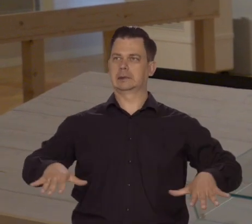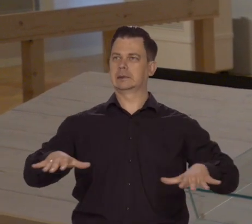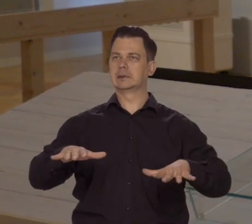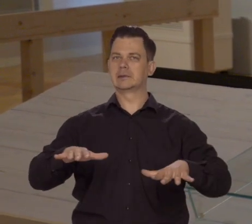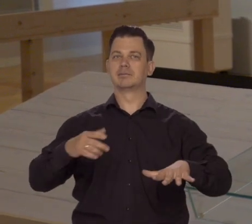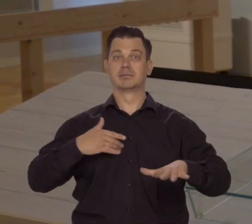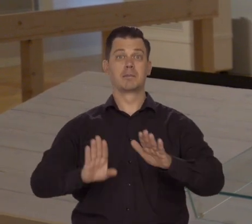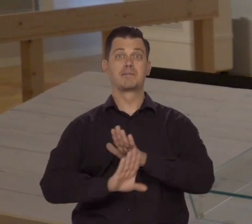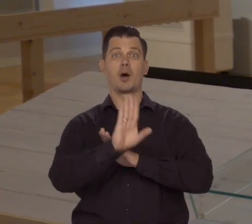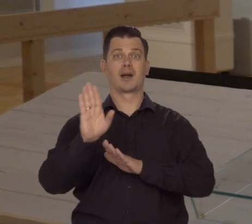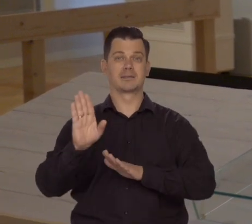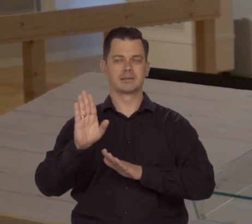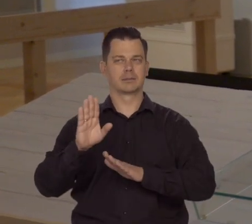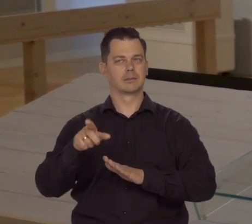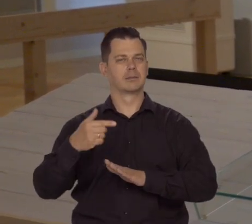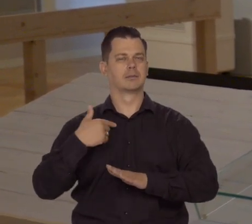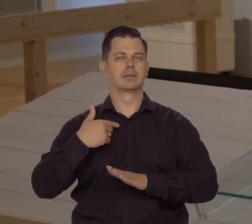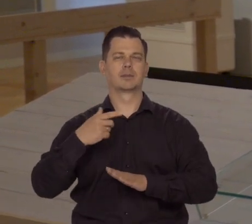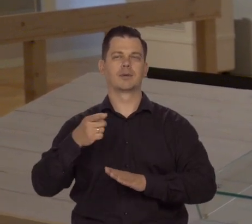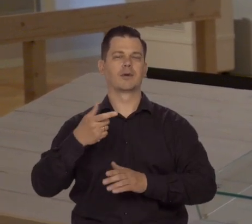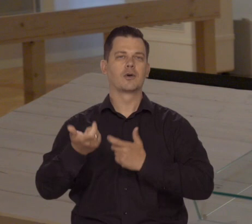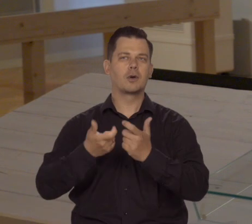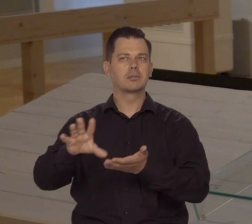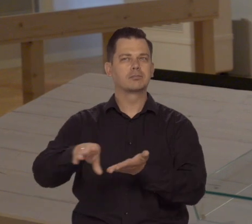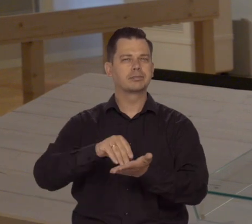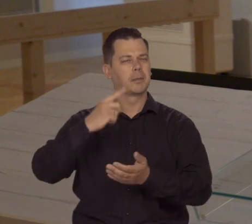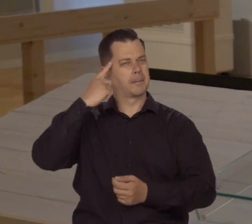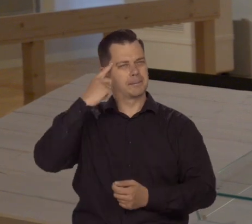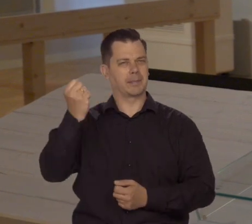pierwsze reprezentacje zburzonego miasta były twórczością